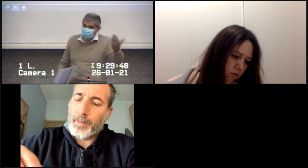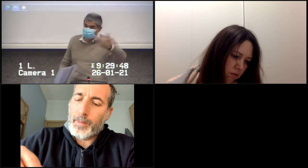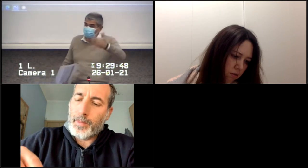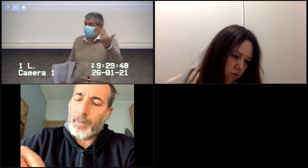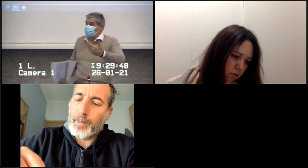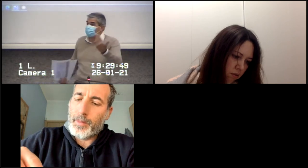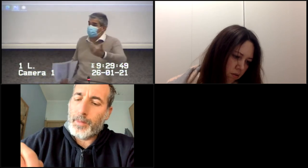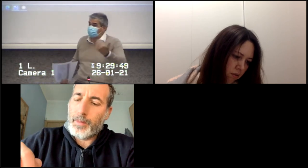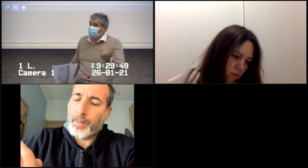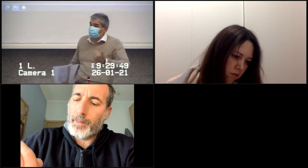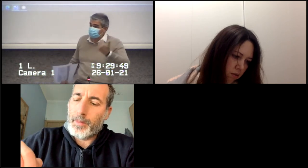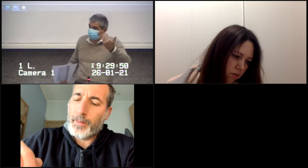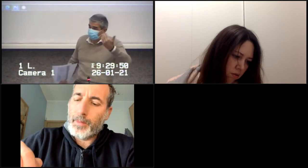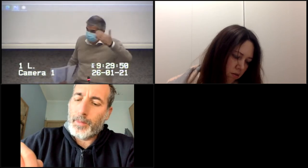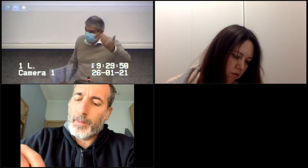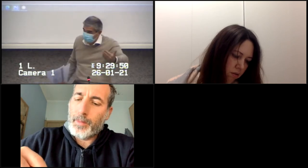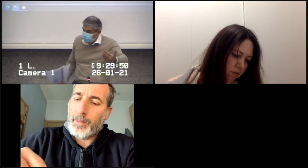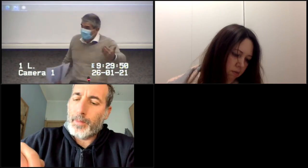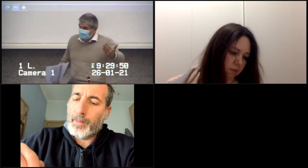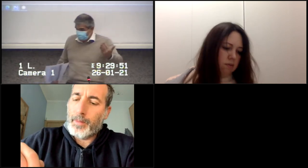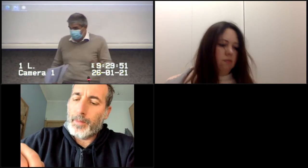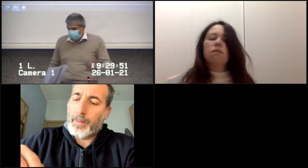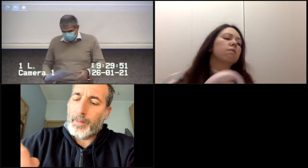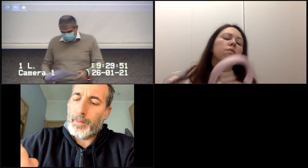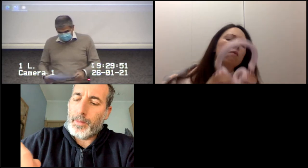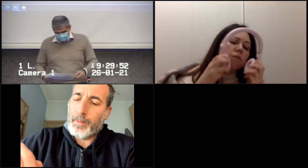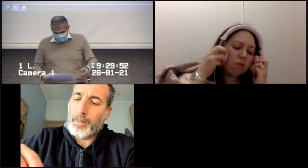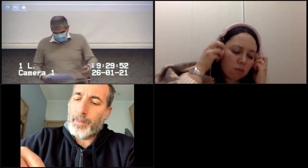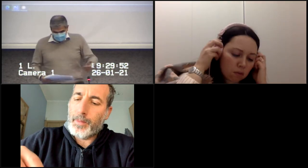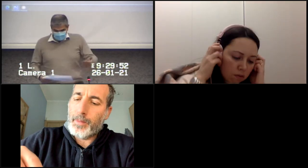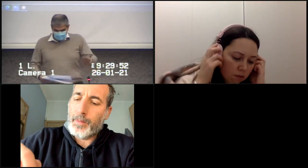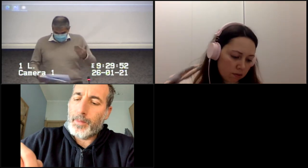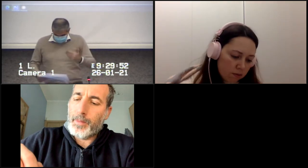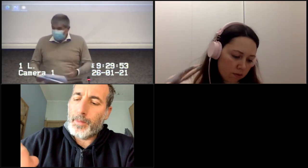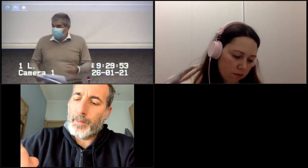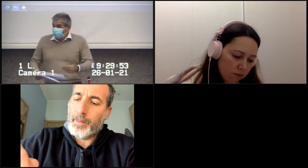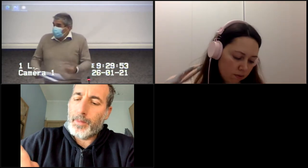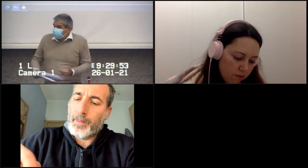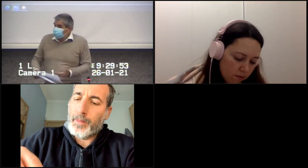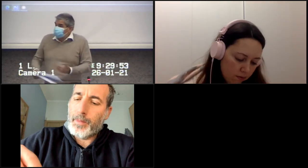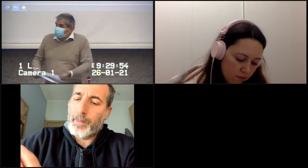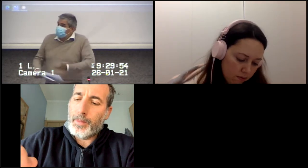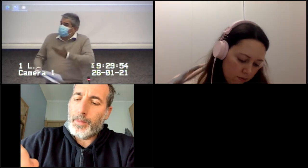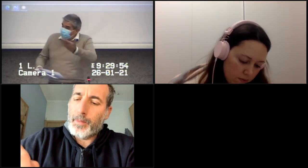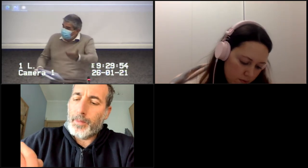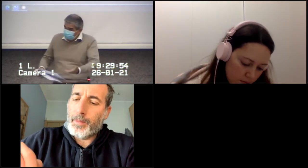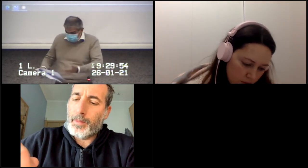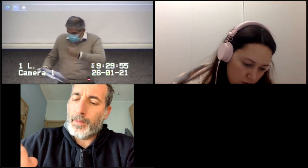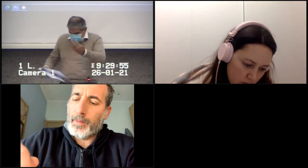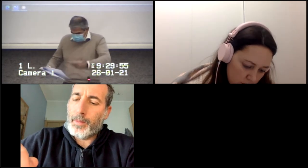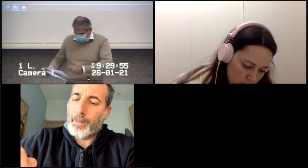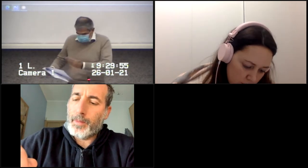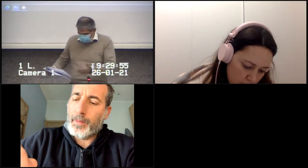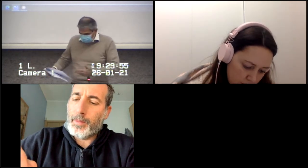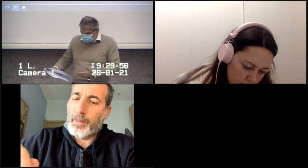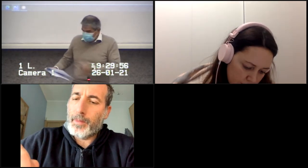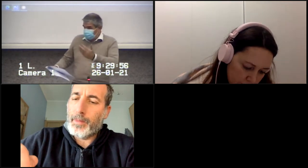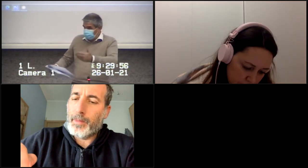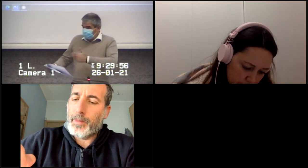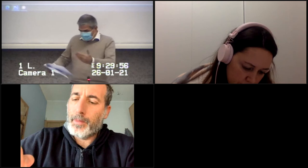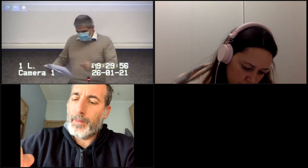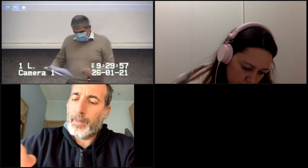intervento è necessario assicurare anche questa minima soglia sismica. Nel fare questo, ad esempio, prevede la regione, tra le